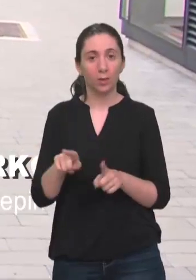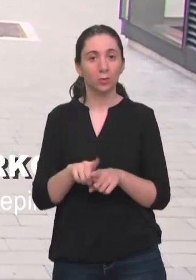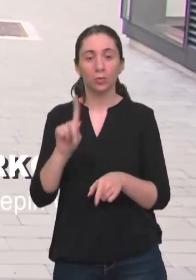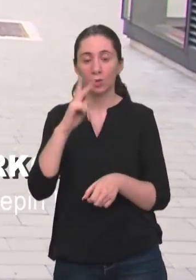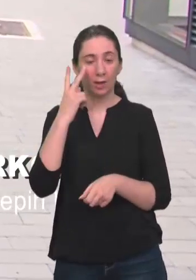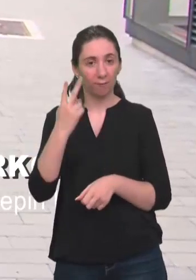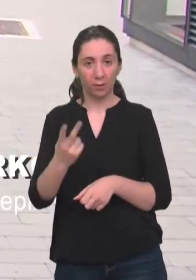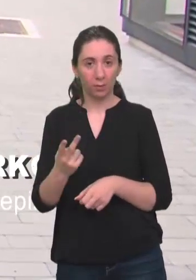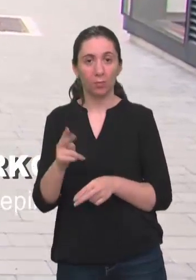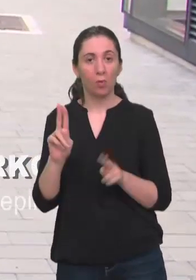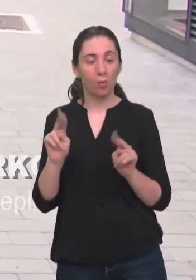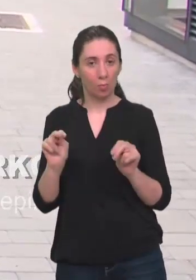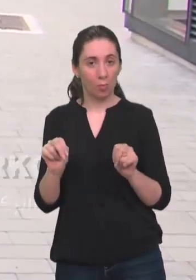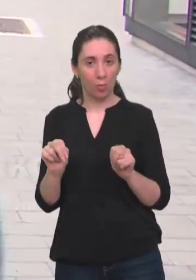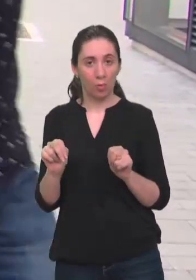vidimo mogli